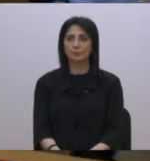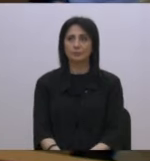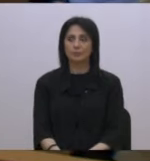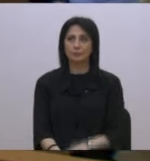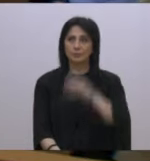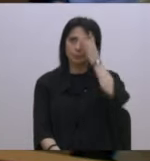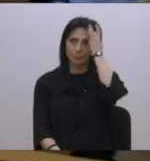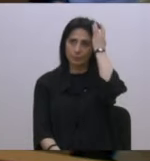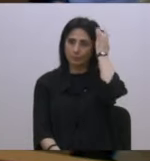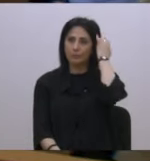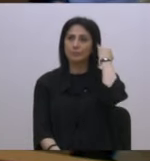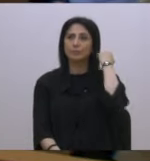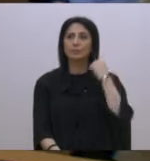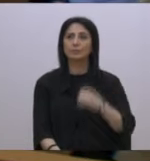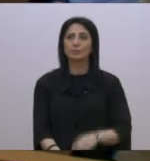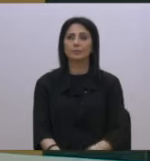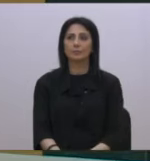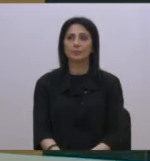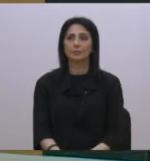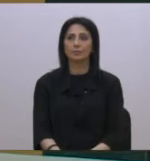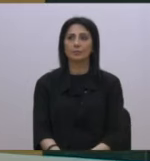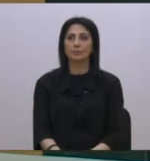კარგი მოგლეთ